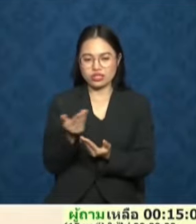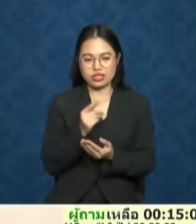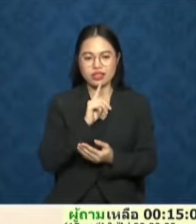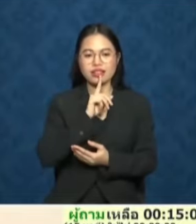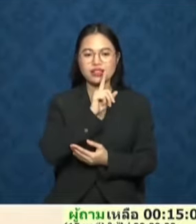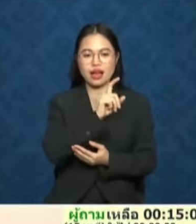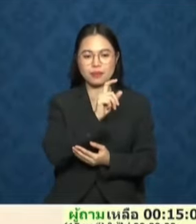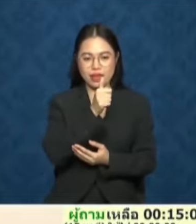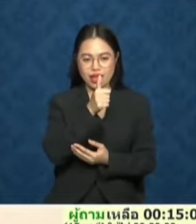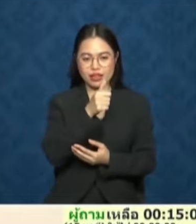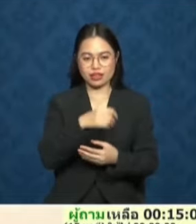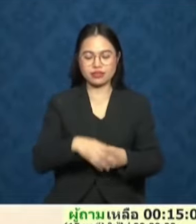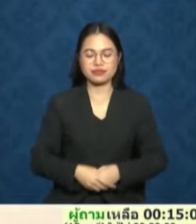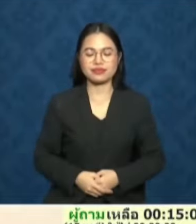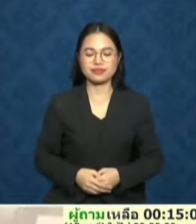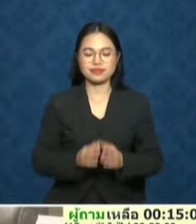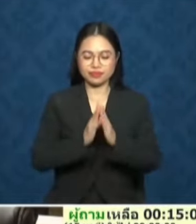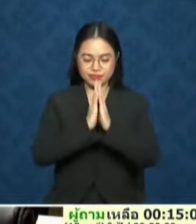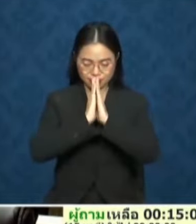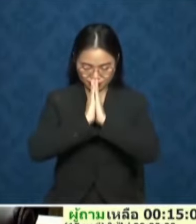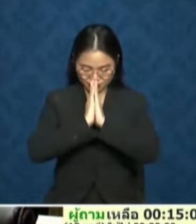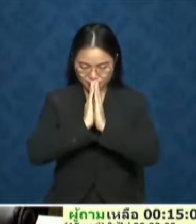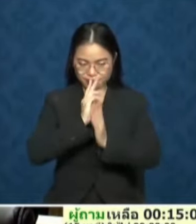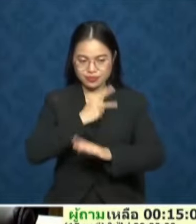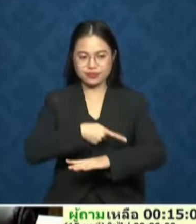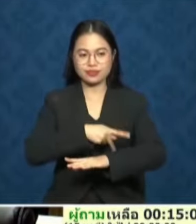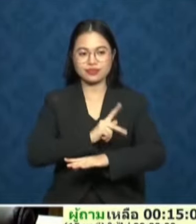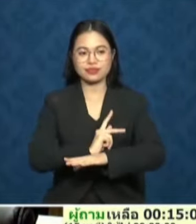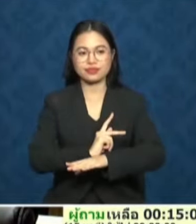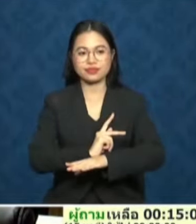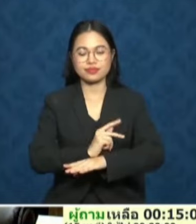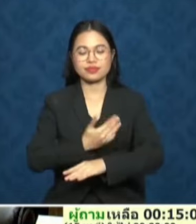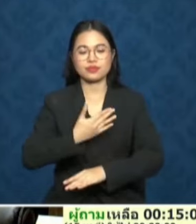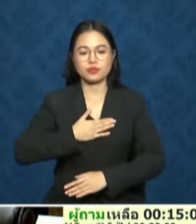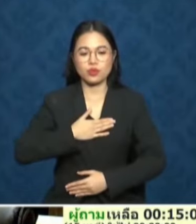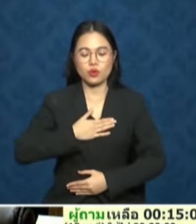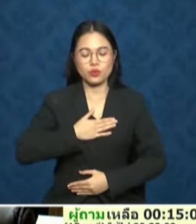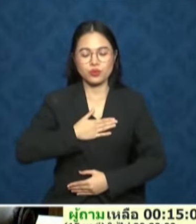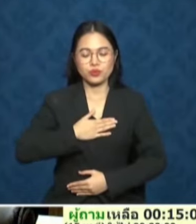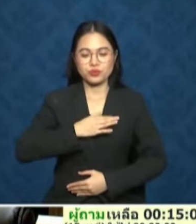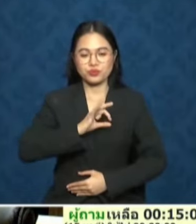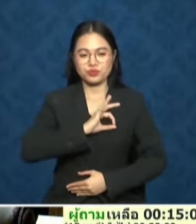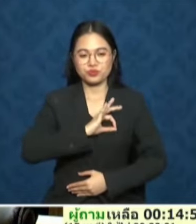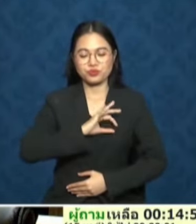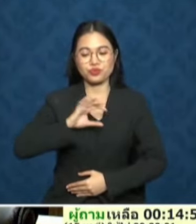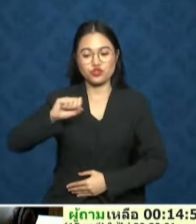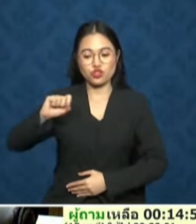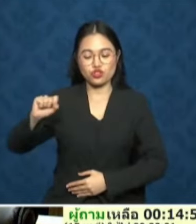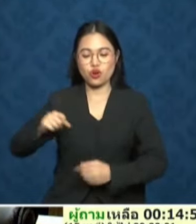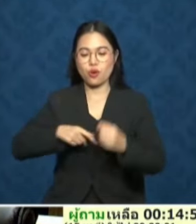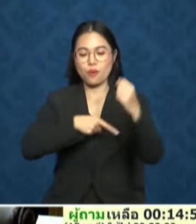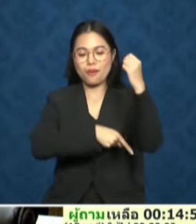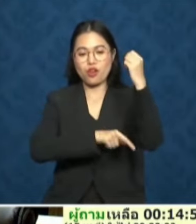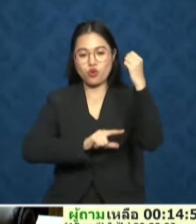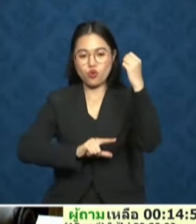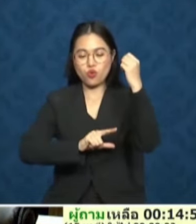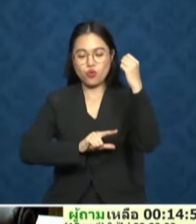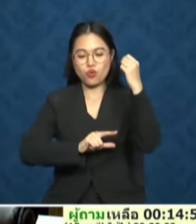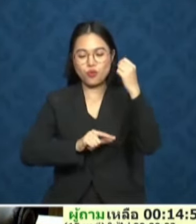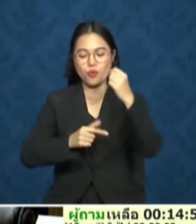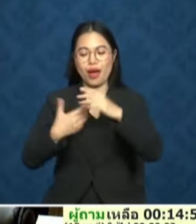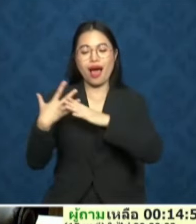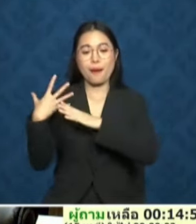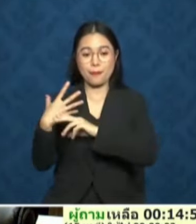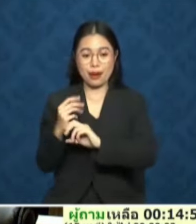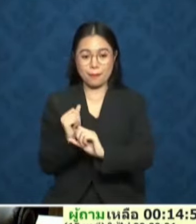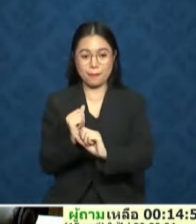ท่าน ประทานสภาที่ขรบกัผมรมธรรมขำนุรักษสมาชิสภาพุท นัศัดรณ จัหดพัฒลุ พัประชาดิปัิวันนี้ผม